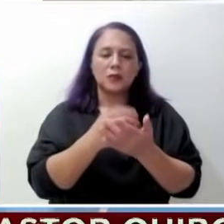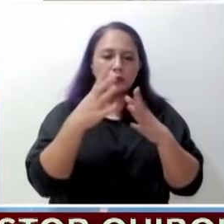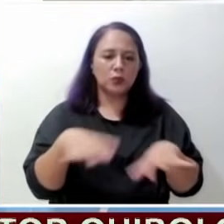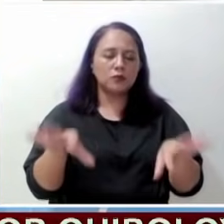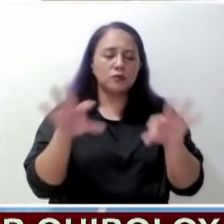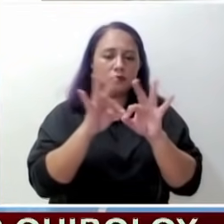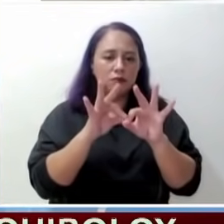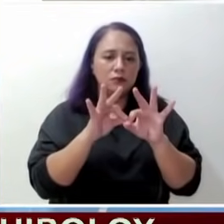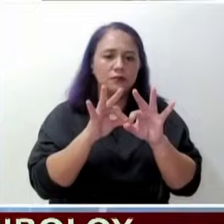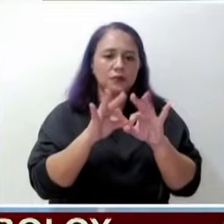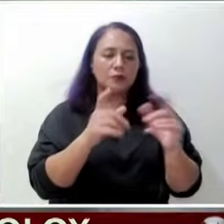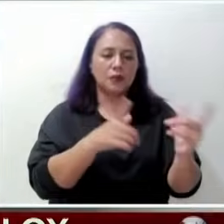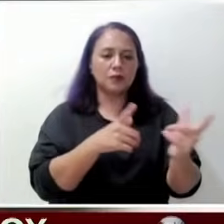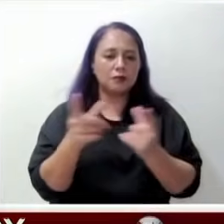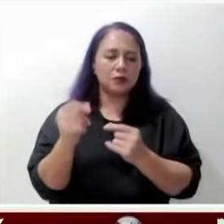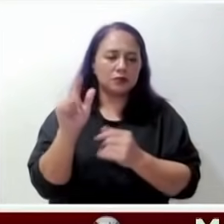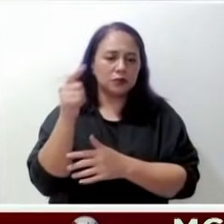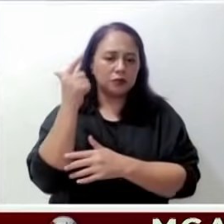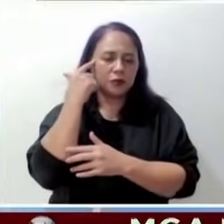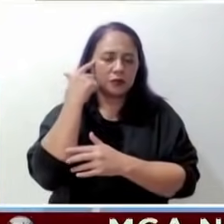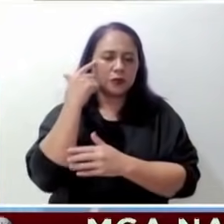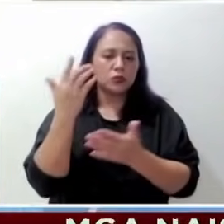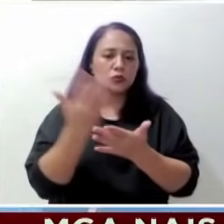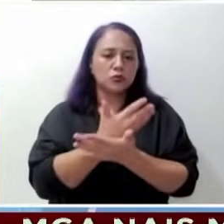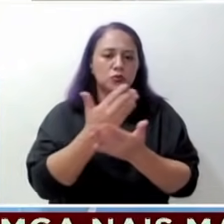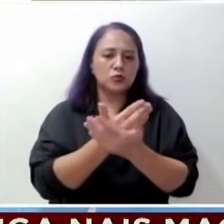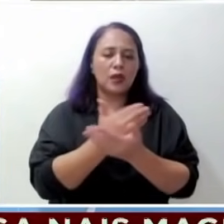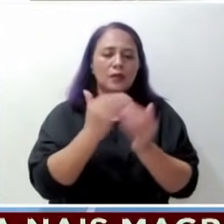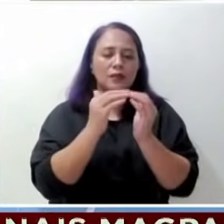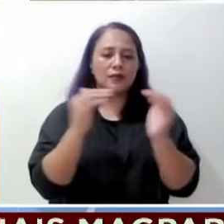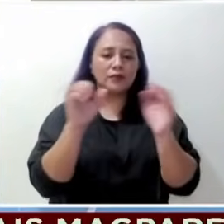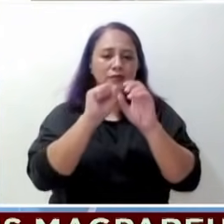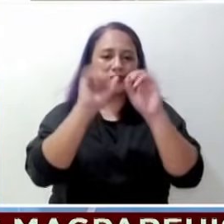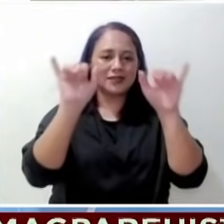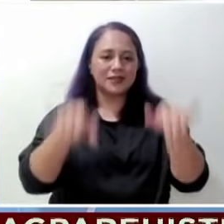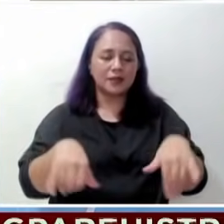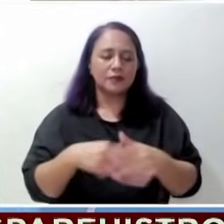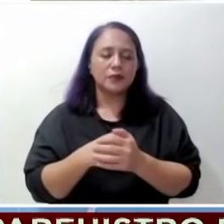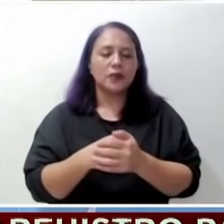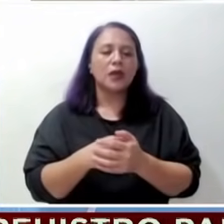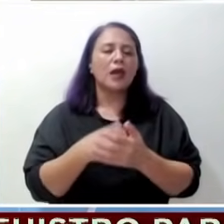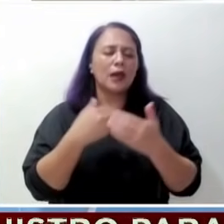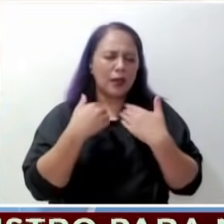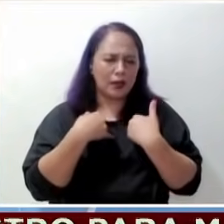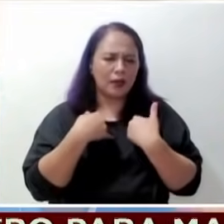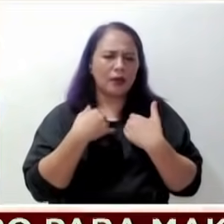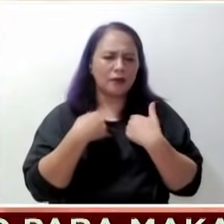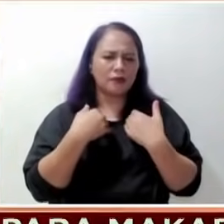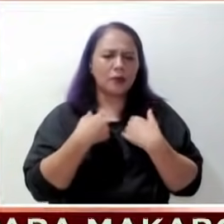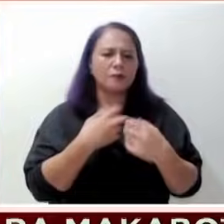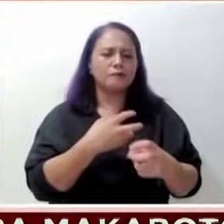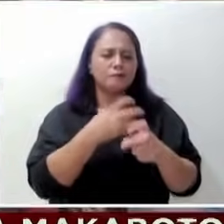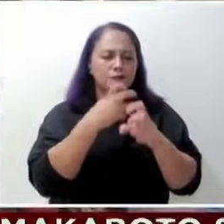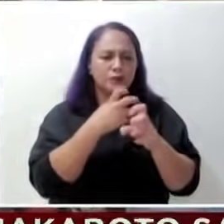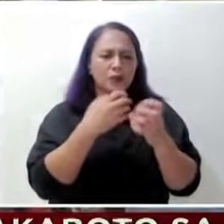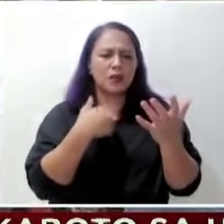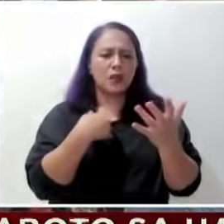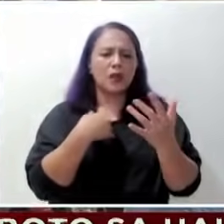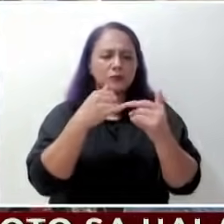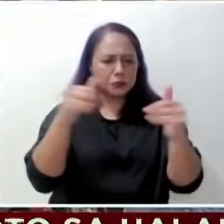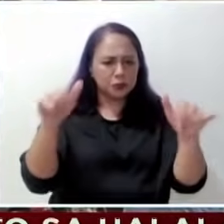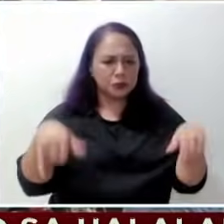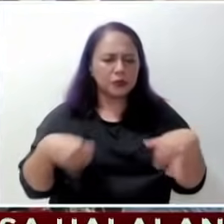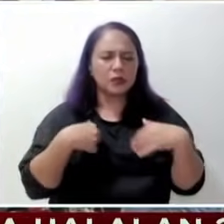magiging pagpapatupad ng gobyerno sa bagong alert level system. Bagamat mayroon daw na restrictions, nadagdaga naman ang